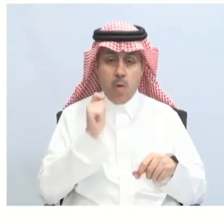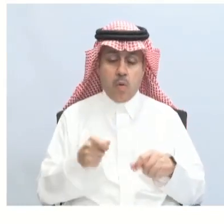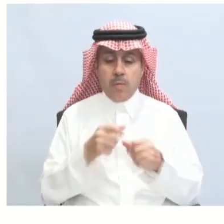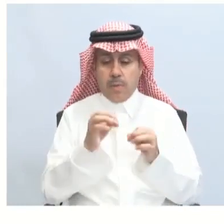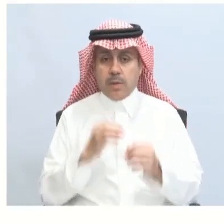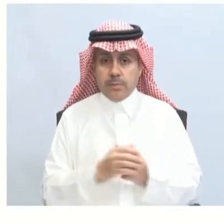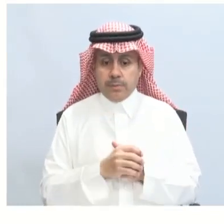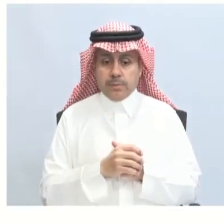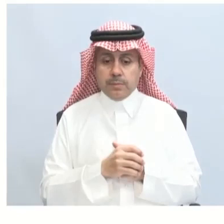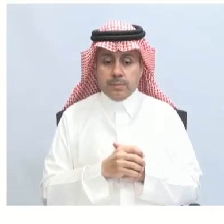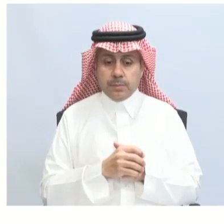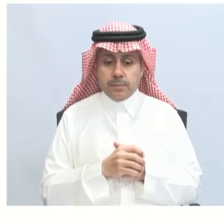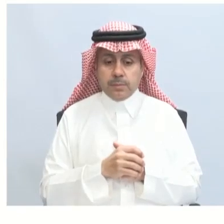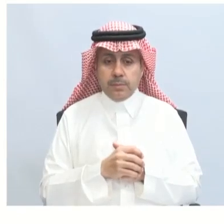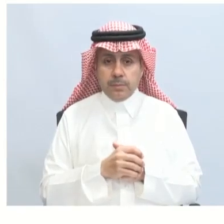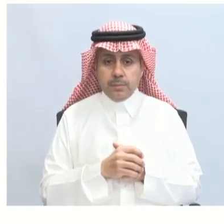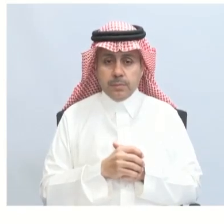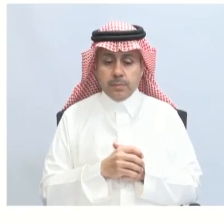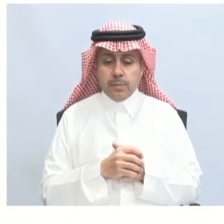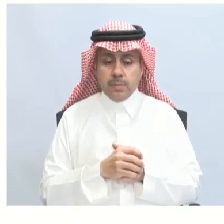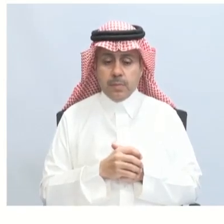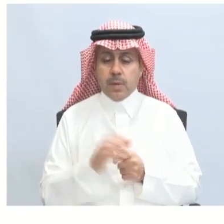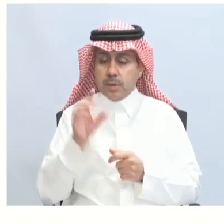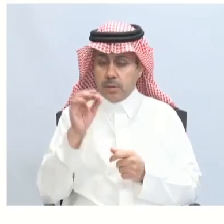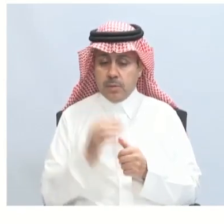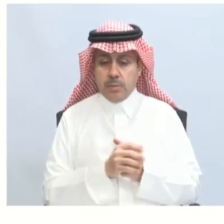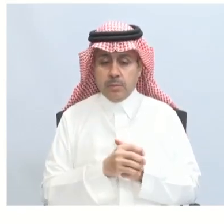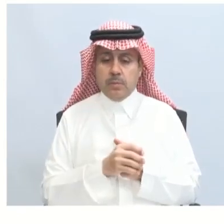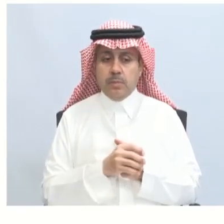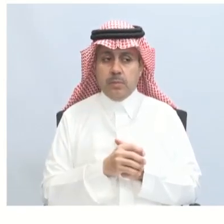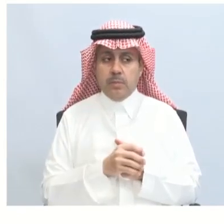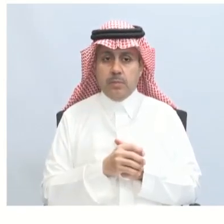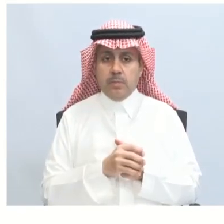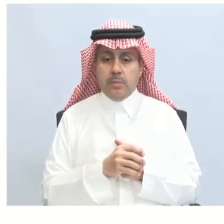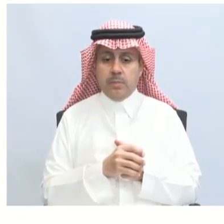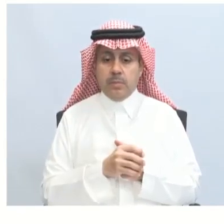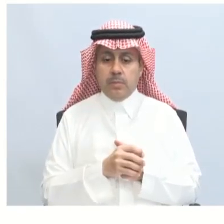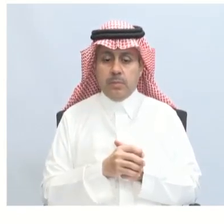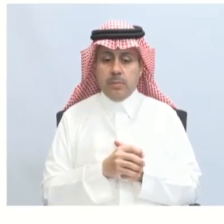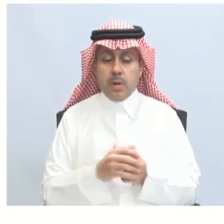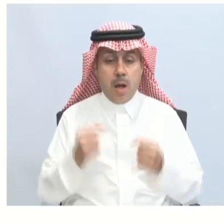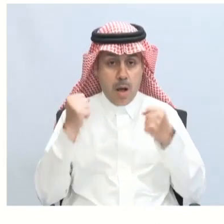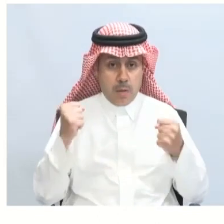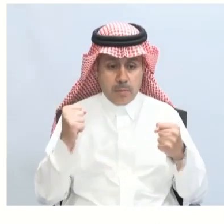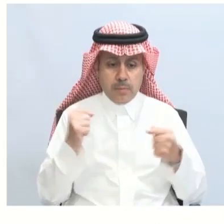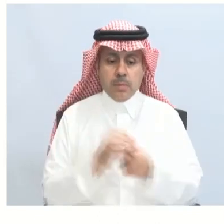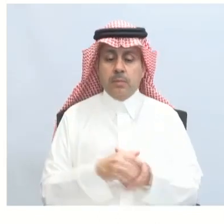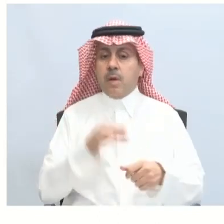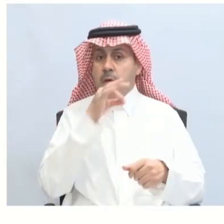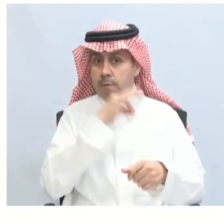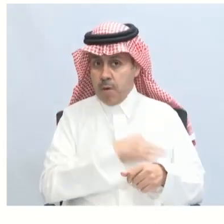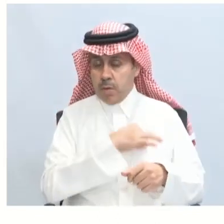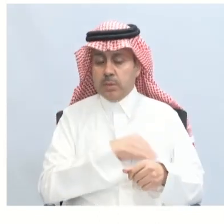هذه الايات احسنتم احسنتم نقول اعظم هذه الفوائد